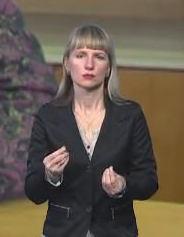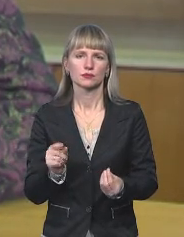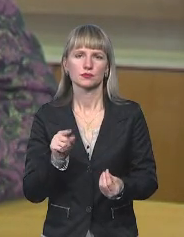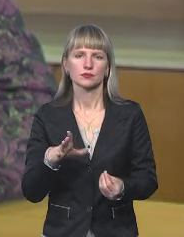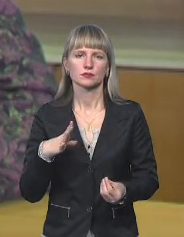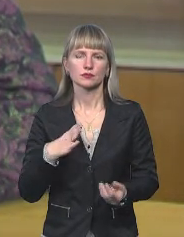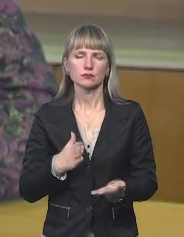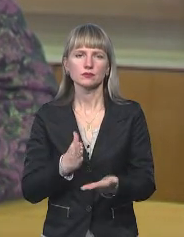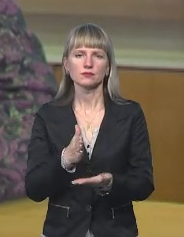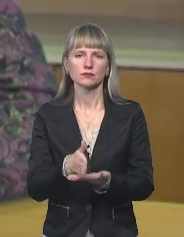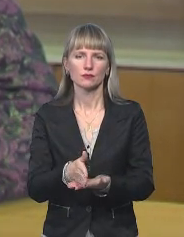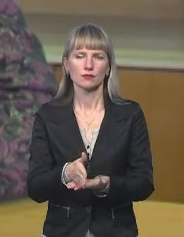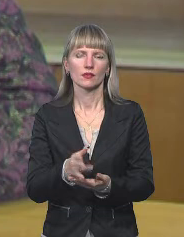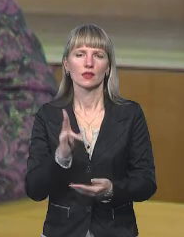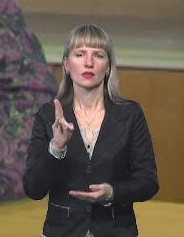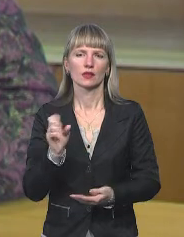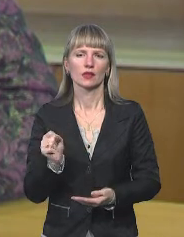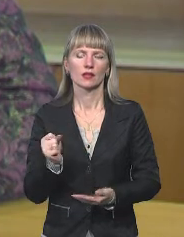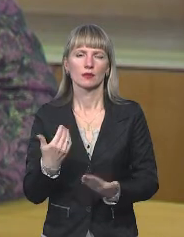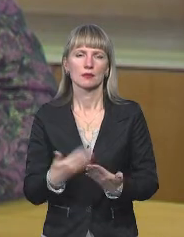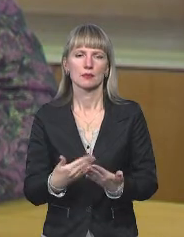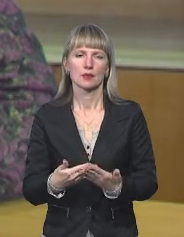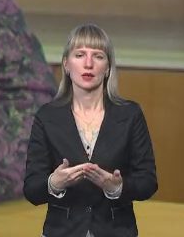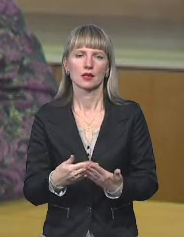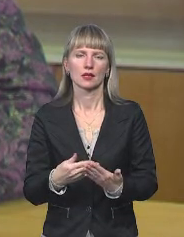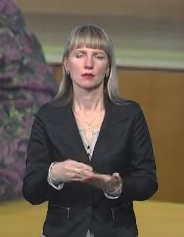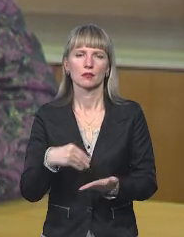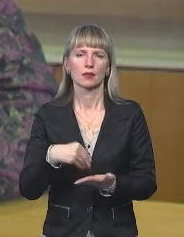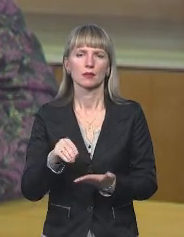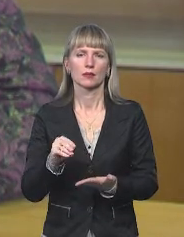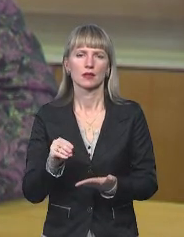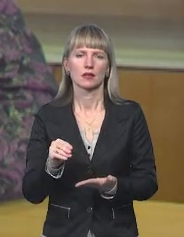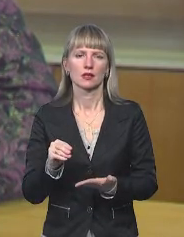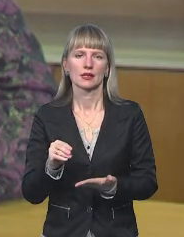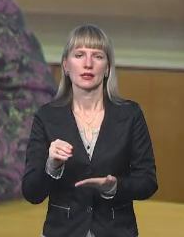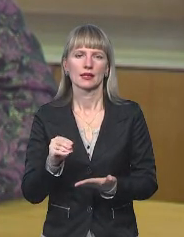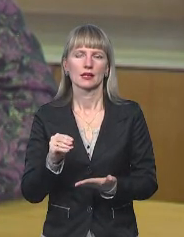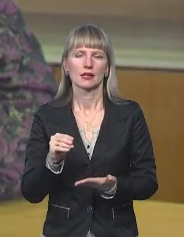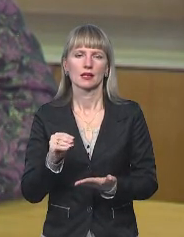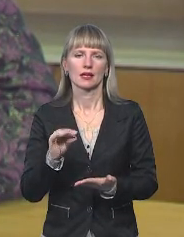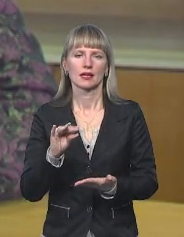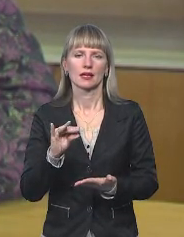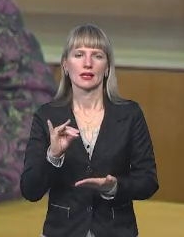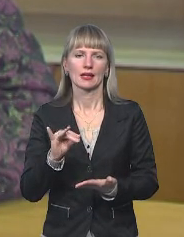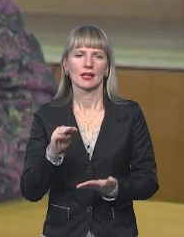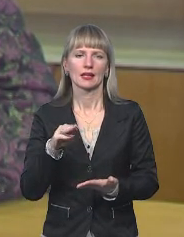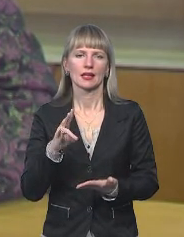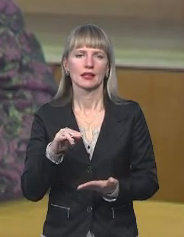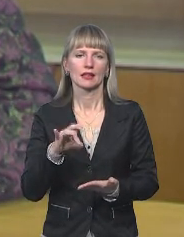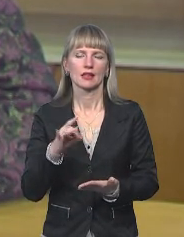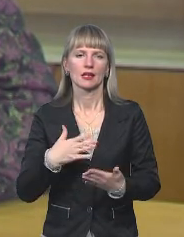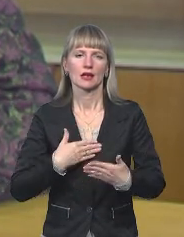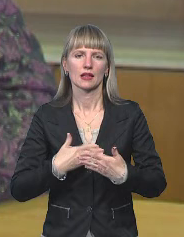були спрямовані на, наприклад, придбання інтерактивної проекції на підлогу